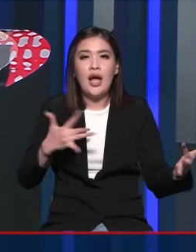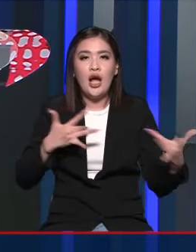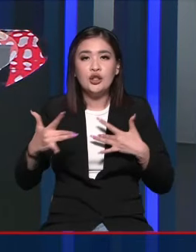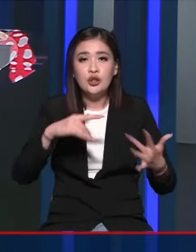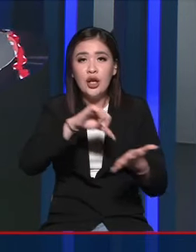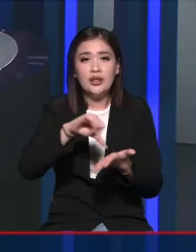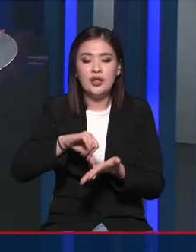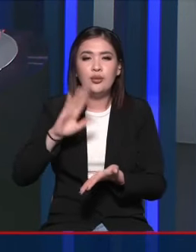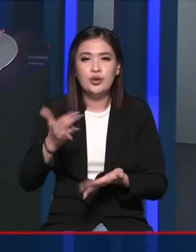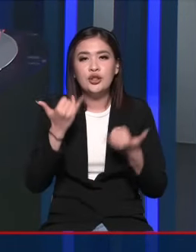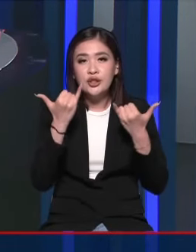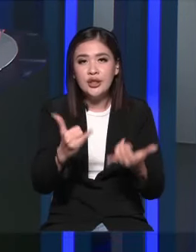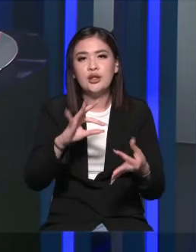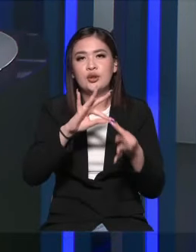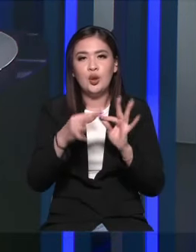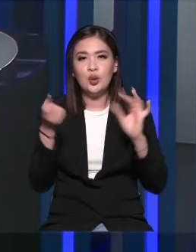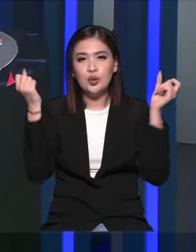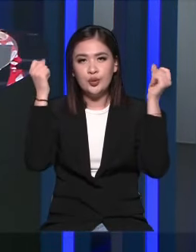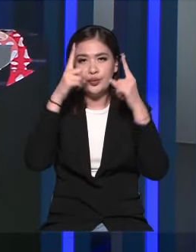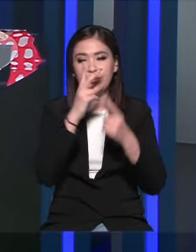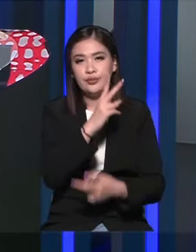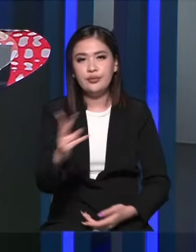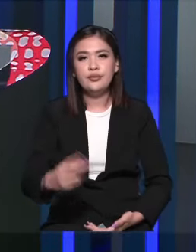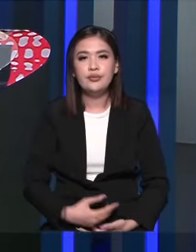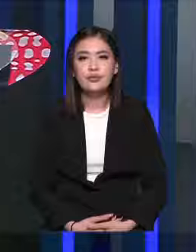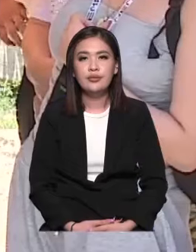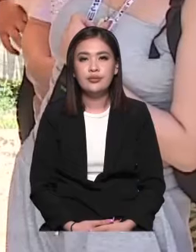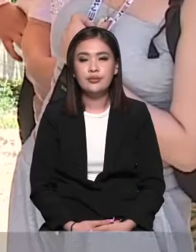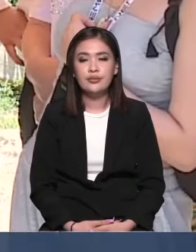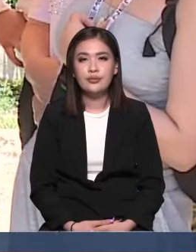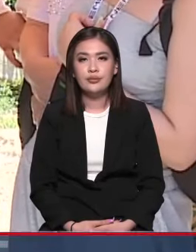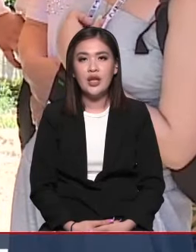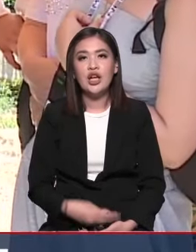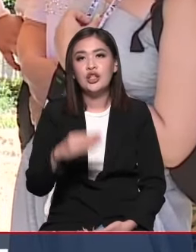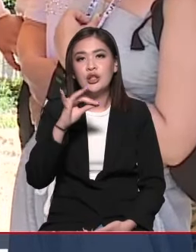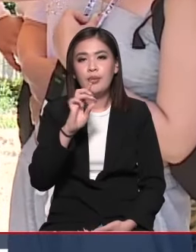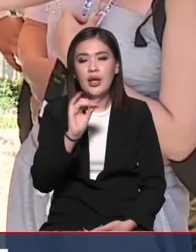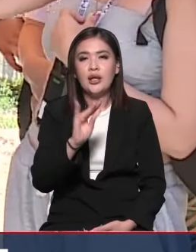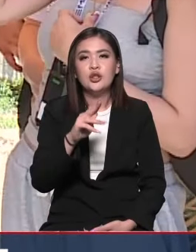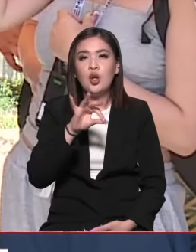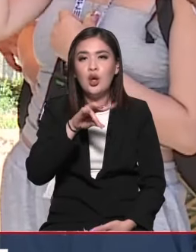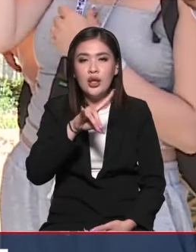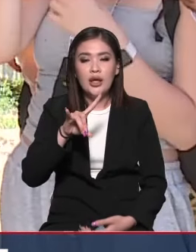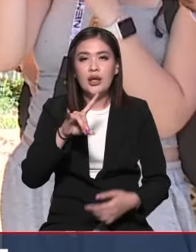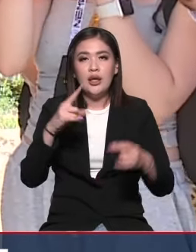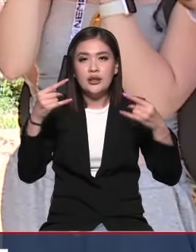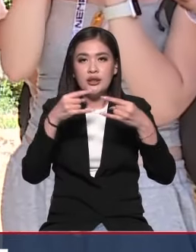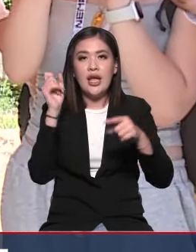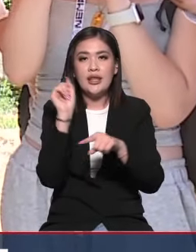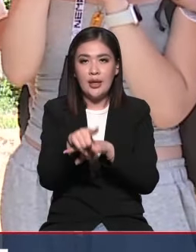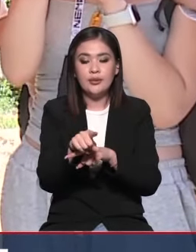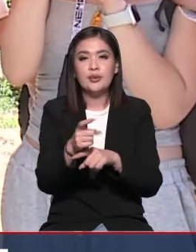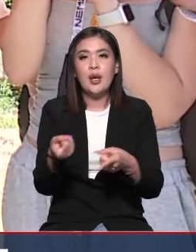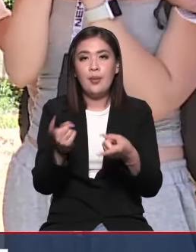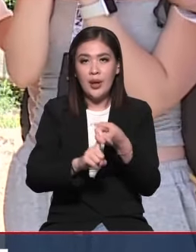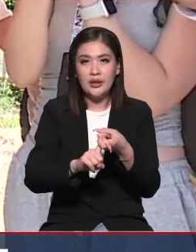тартылды? Тілшіміз түсірілім алаңына барып қайтқан еді, ендеше көрейік. Жібек жолы телеарнасының тапсырмасымен Базарбай